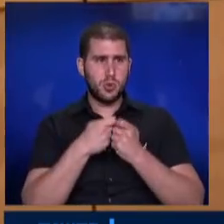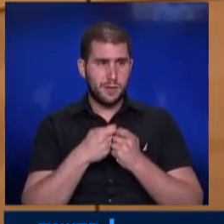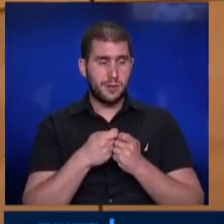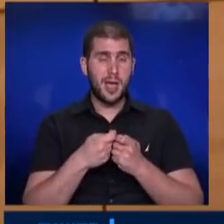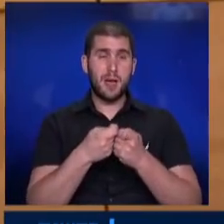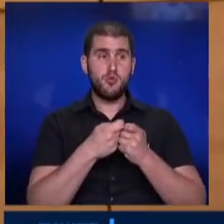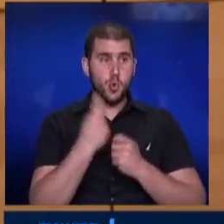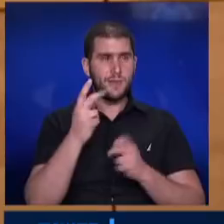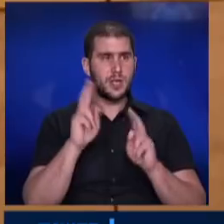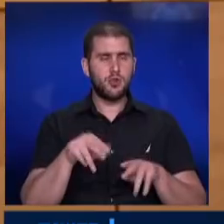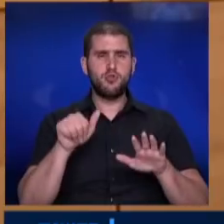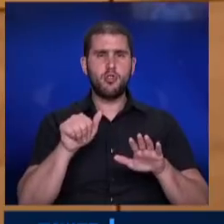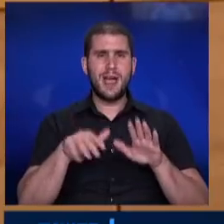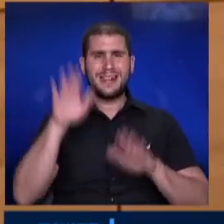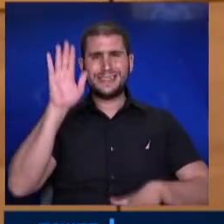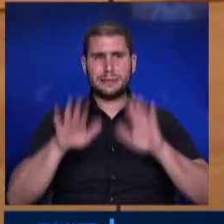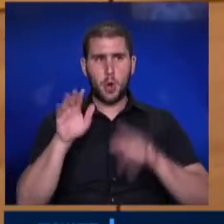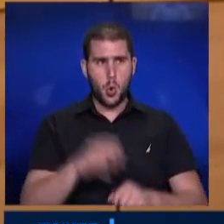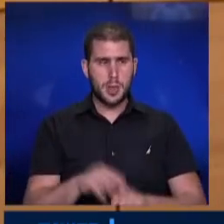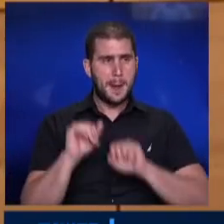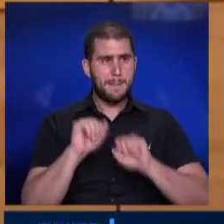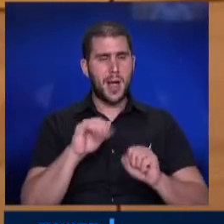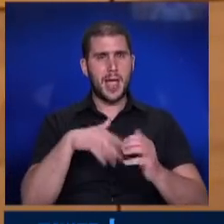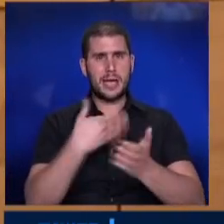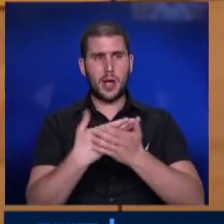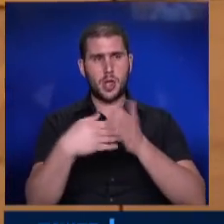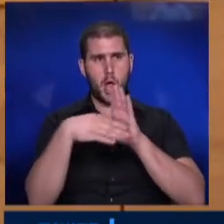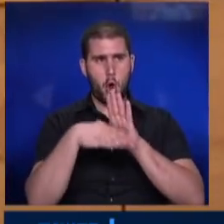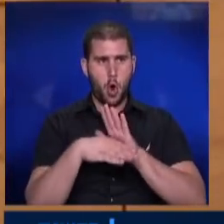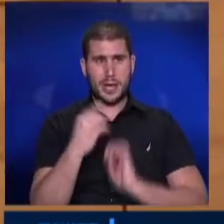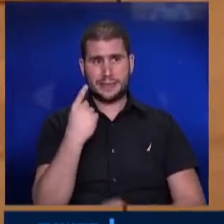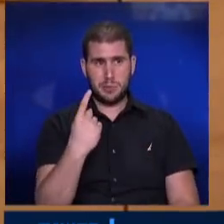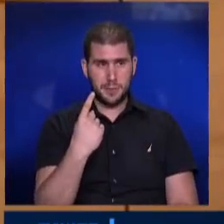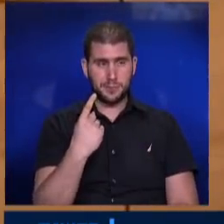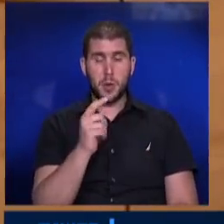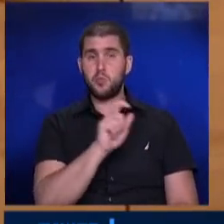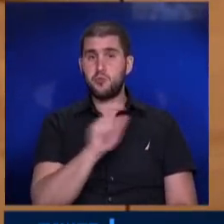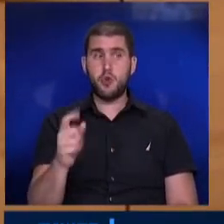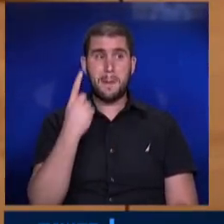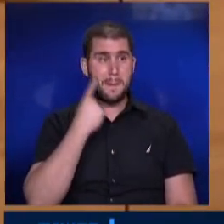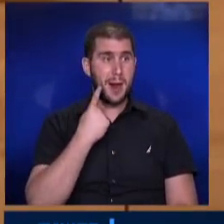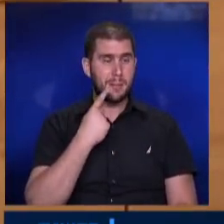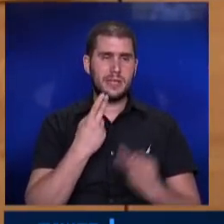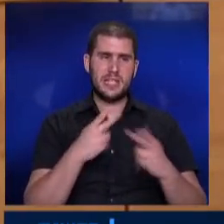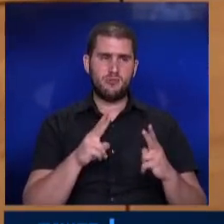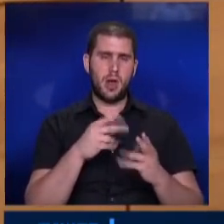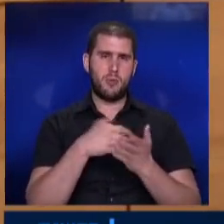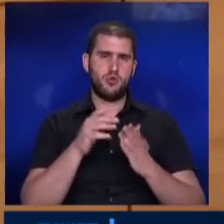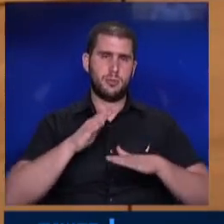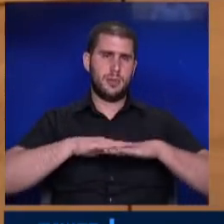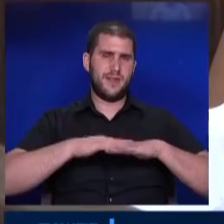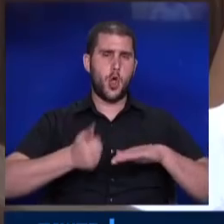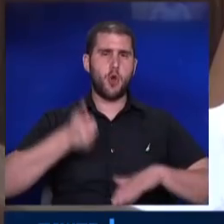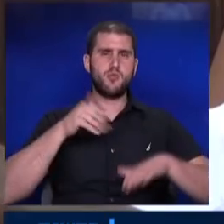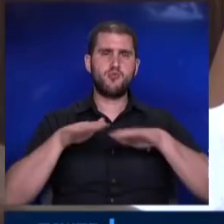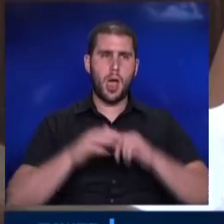למשותפת יש 6 אצבעות בעד הצעת החוק שמואשם בפלילים לא יוכל לכהן כראש